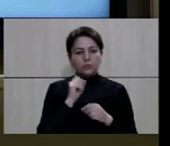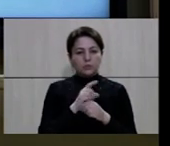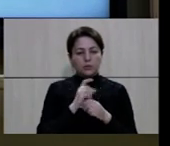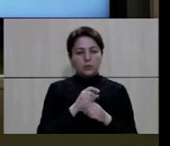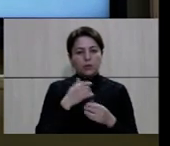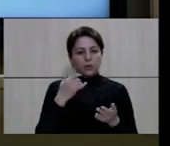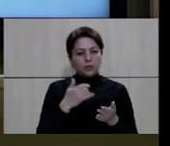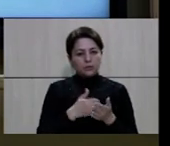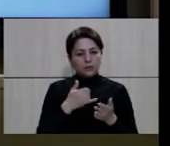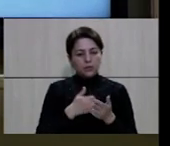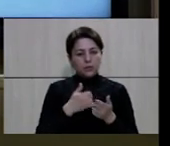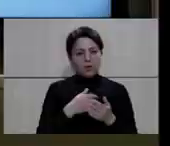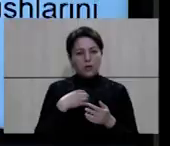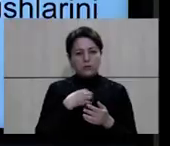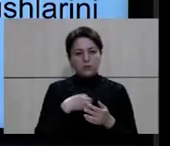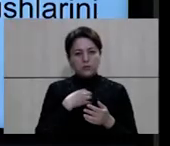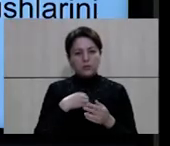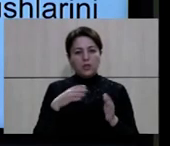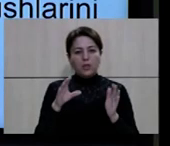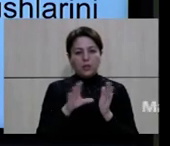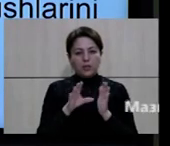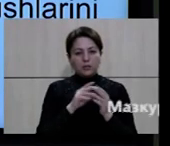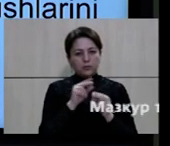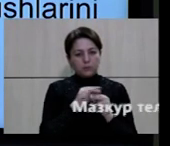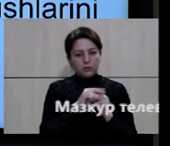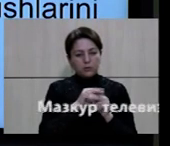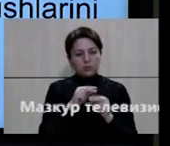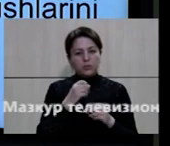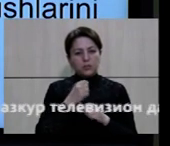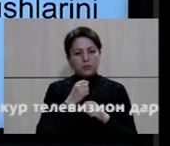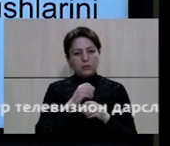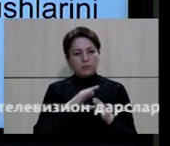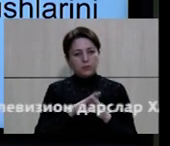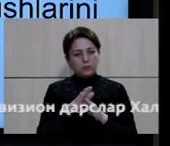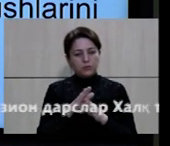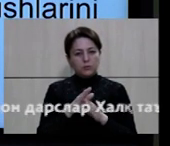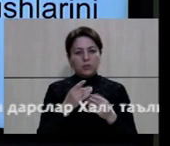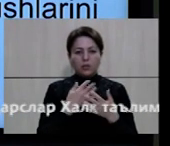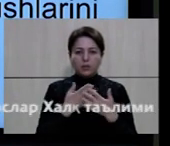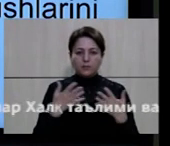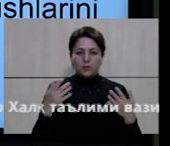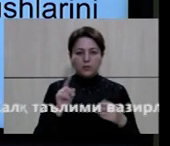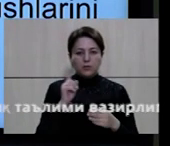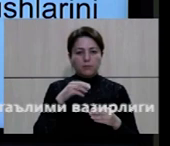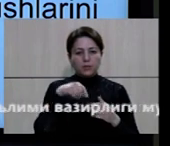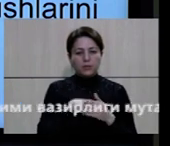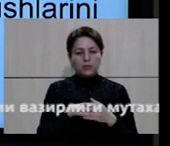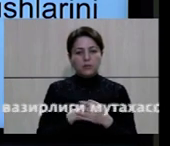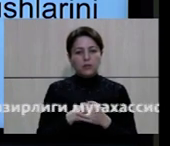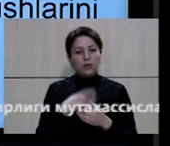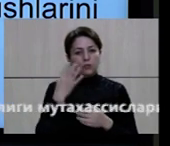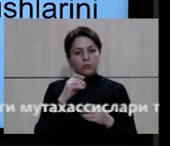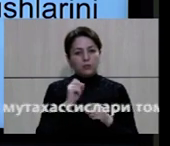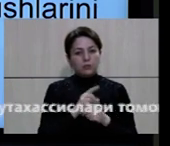savolimiz kavsharlash asosida elektromontaj ishlarini bajaruvchi ish asboblariga nimalar kiradi? Va